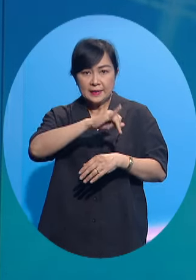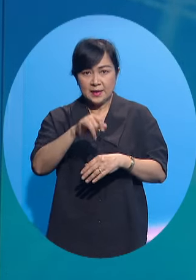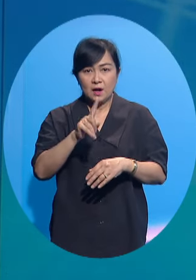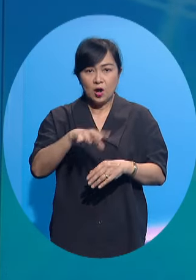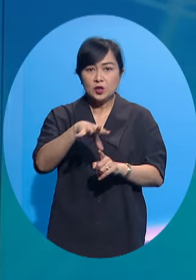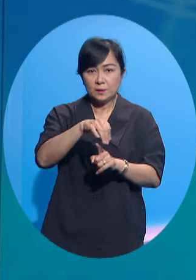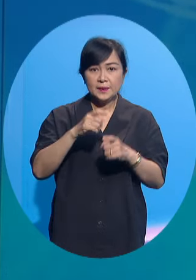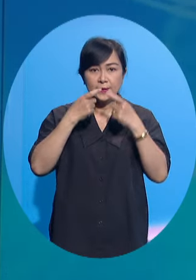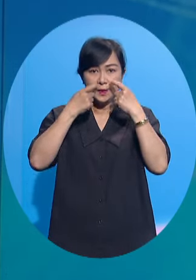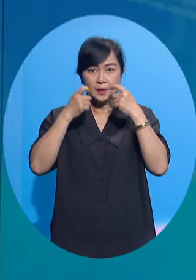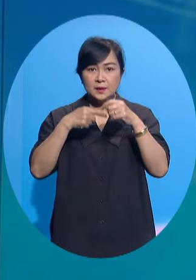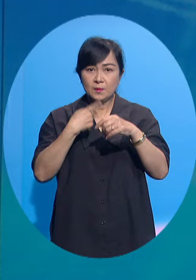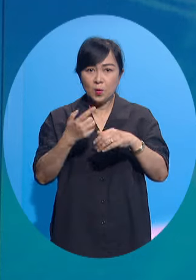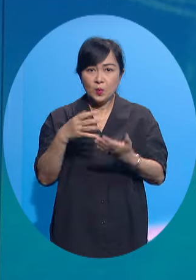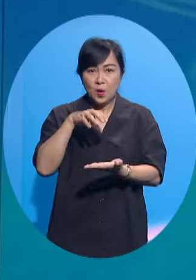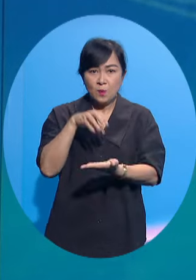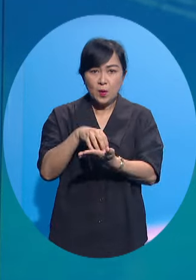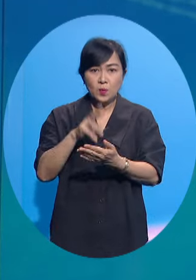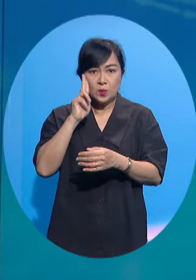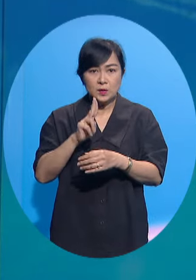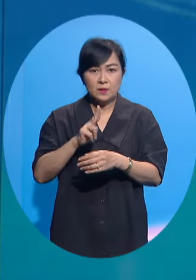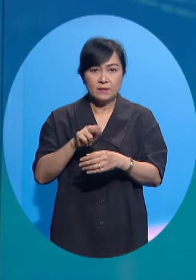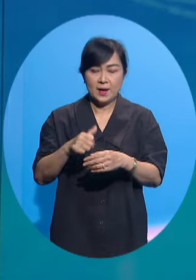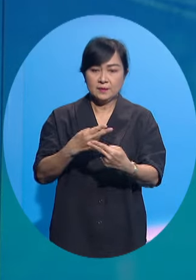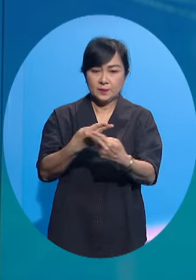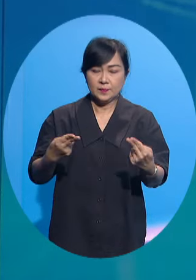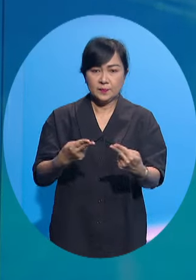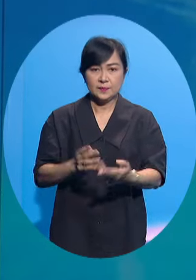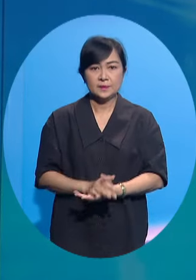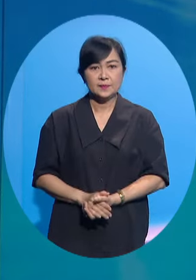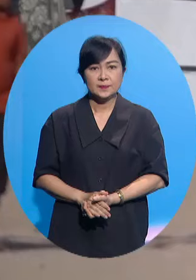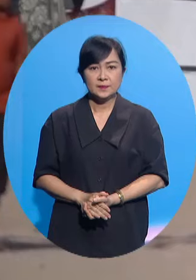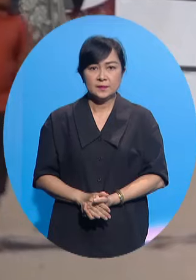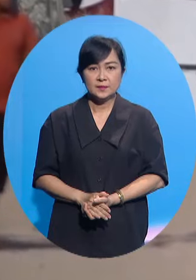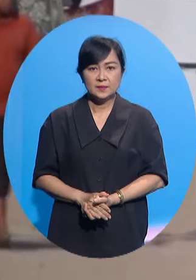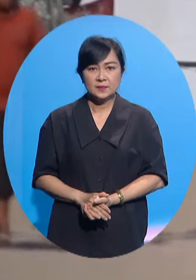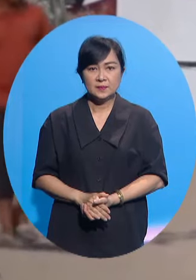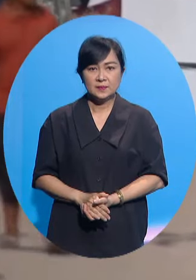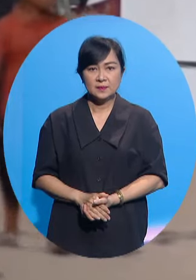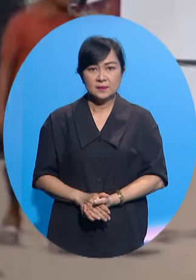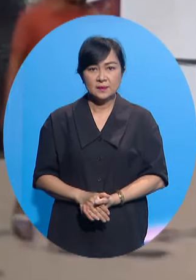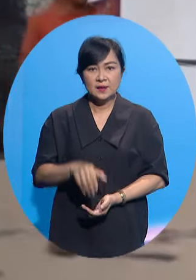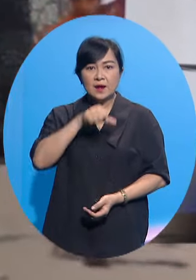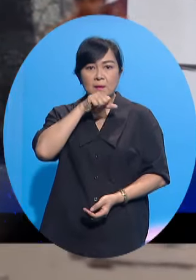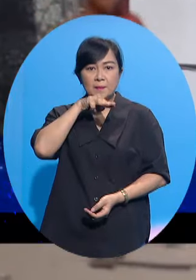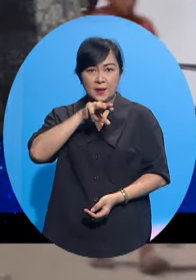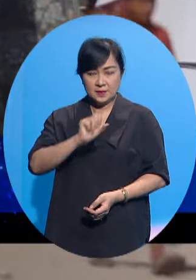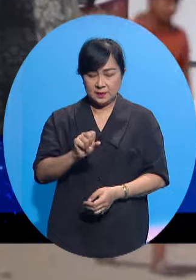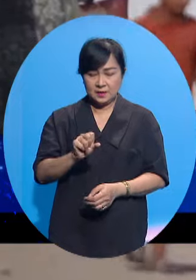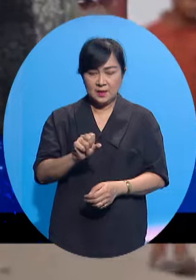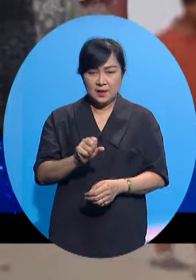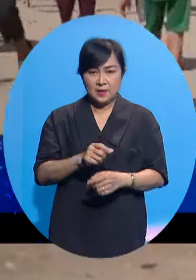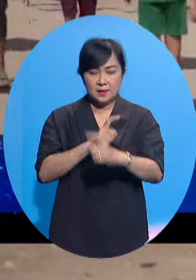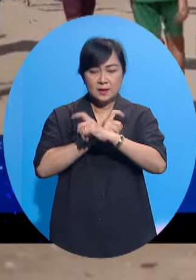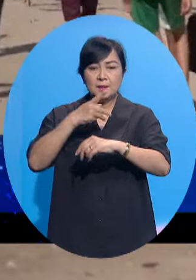cho rằng Israel dự định tuyên bố đây là khu vực quân sự và sẽ Phong tỏa ông rad msu